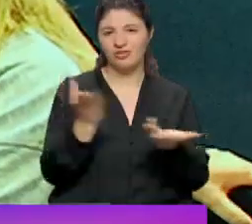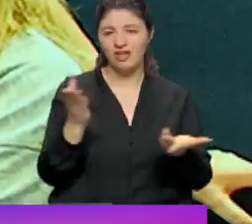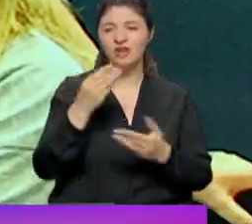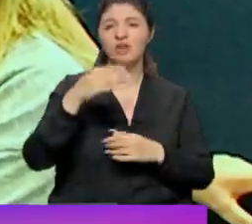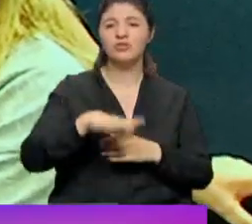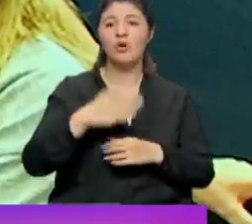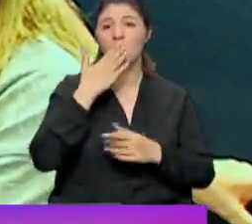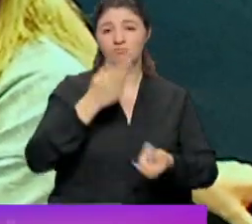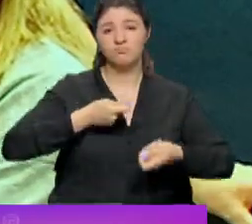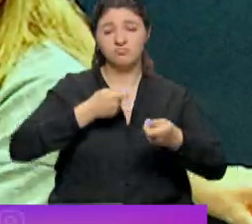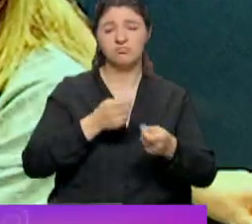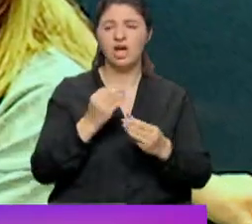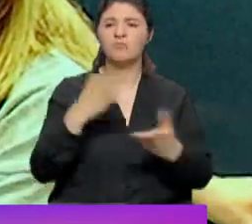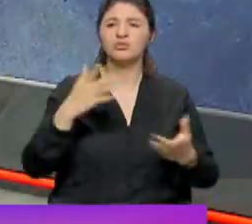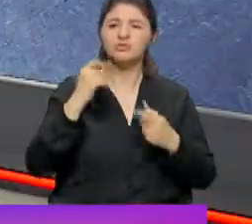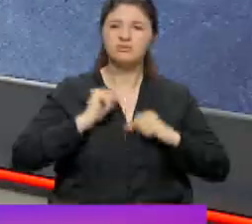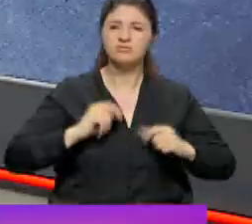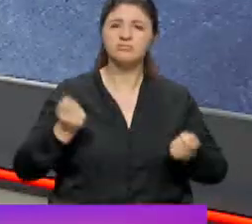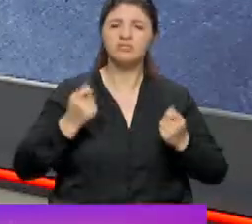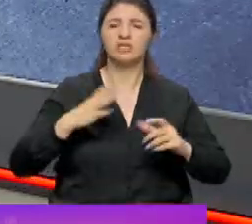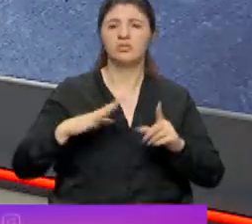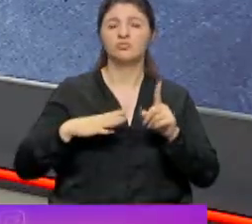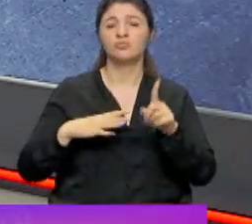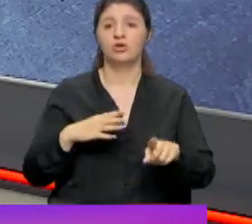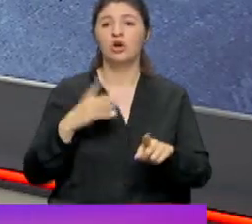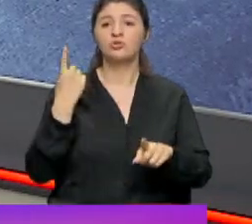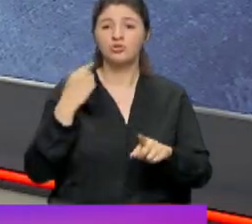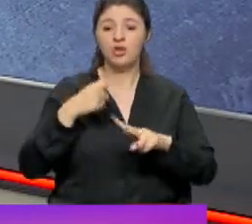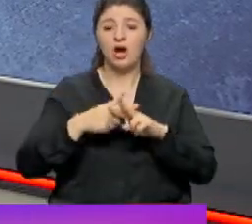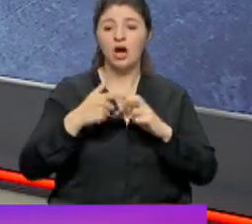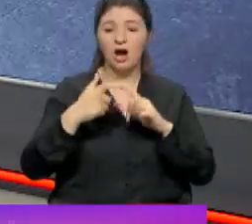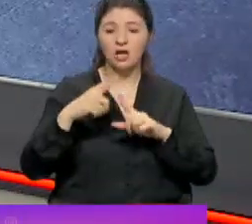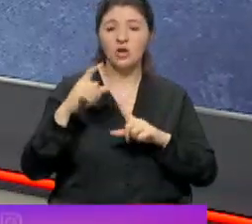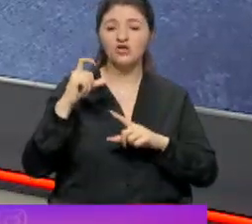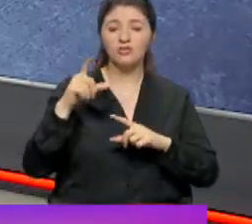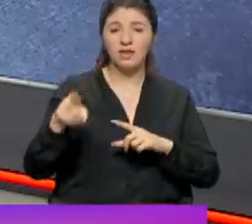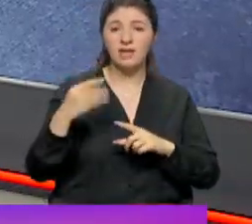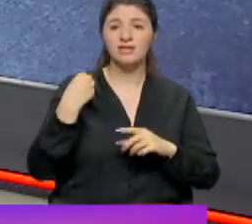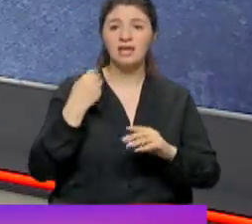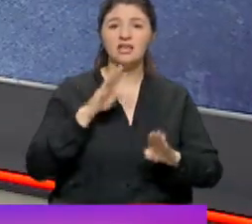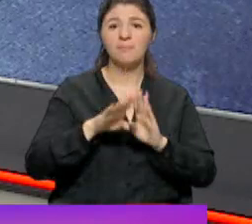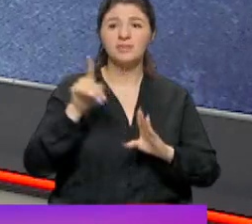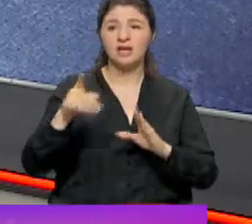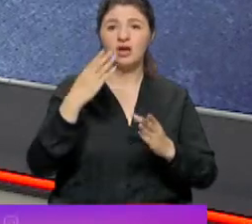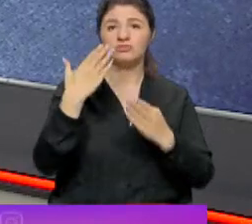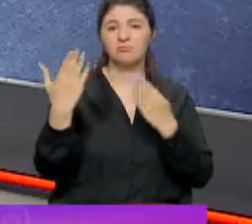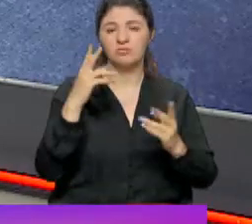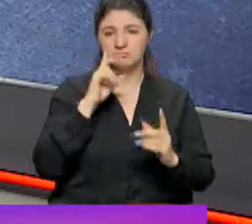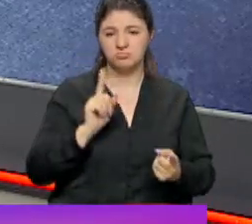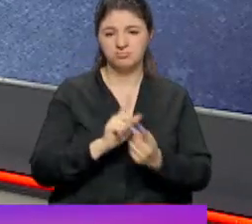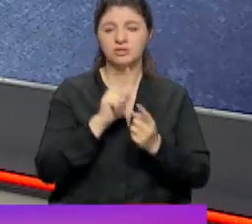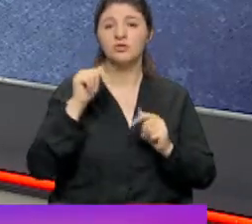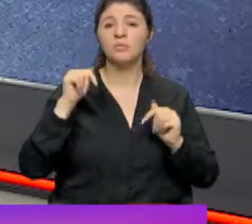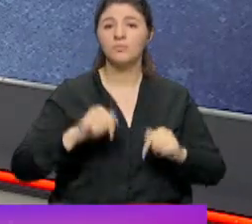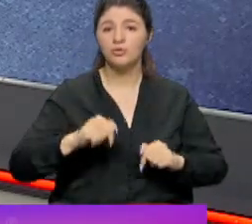onlar çocuklarımızı okutacağız en büyük gayemiz budur Dün Art kontakta yenikapı'daki Kadir Topbaş merkezinde karşılaştım